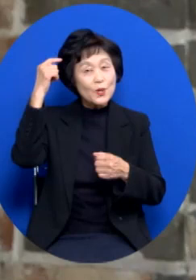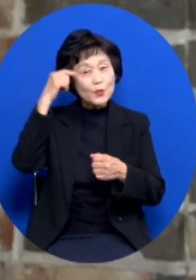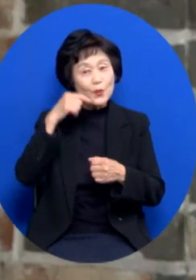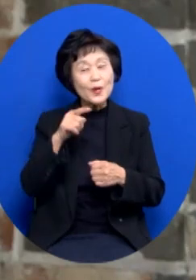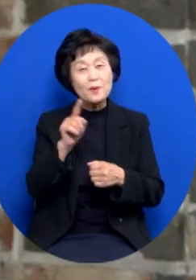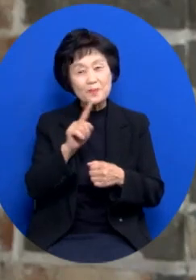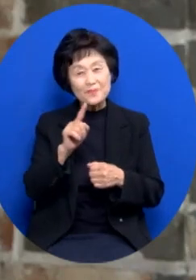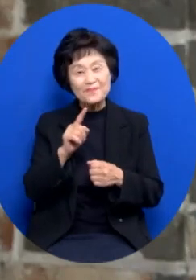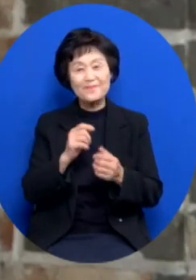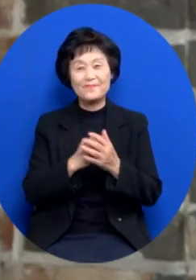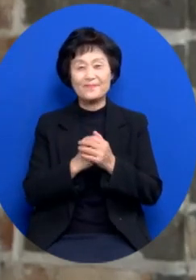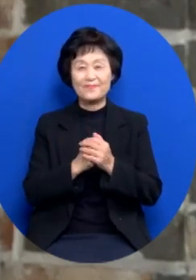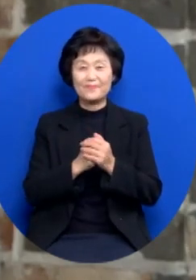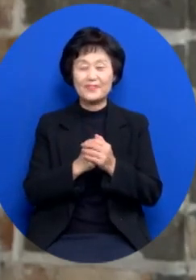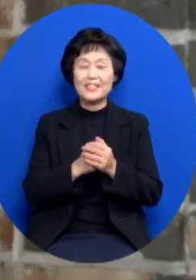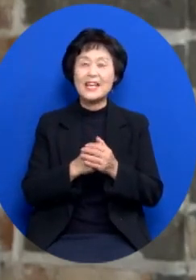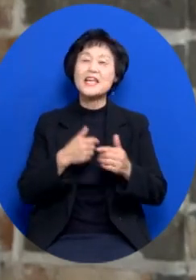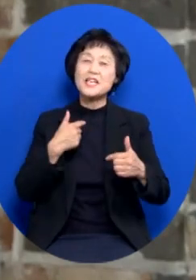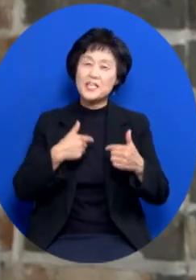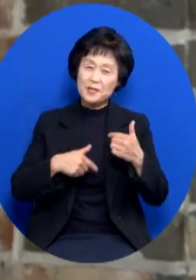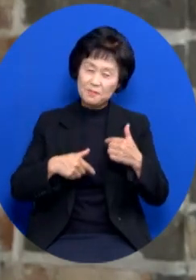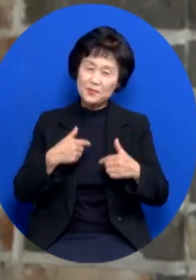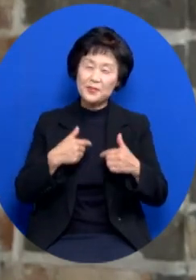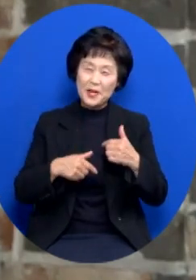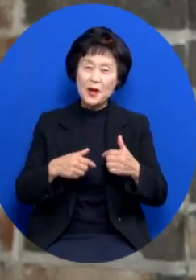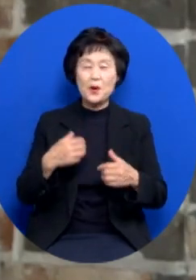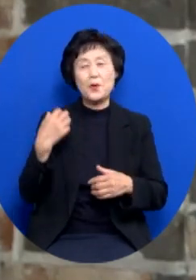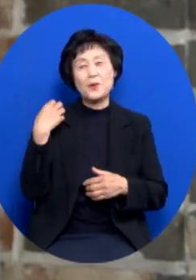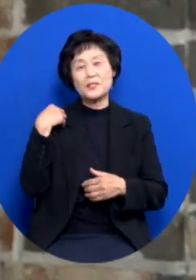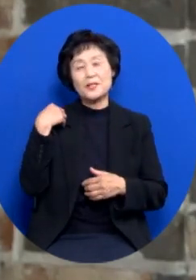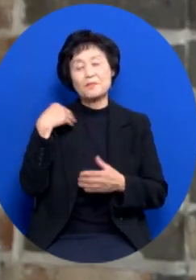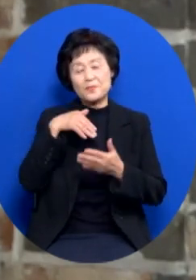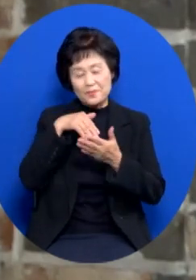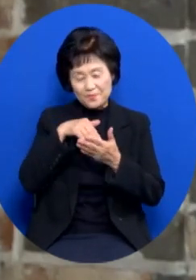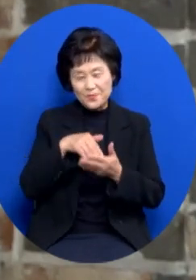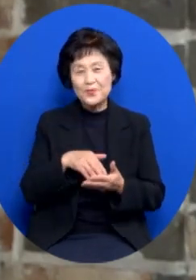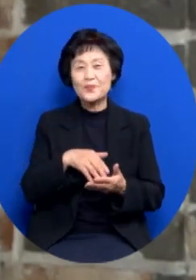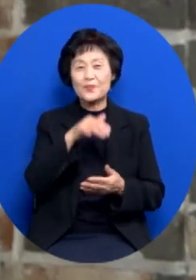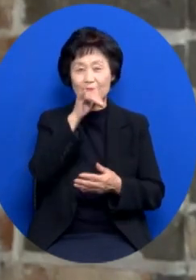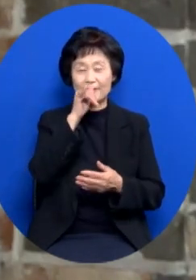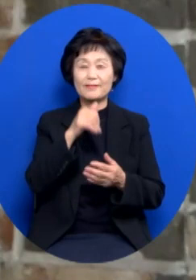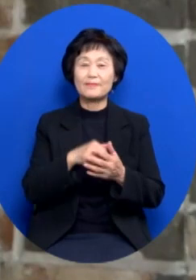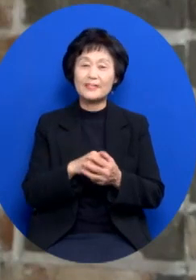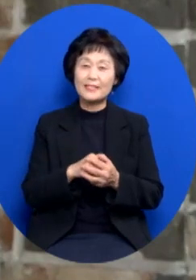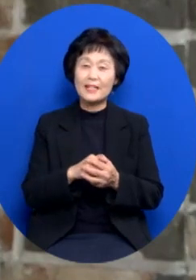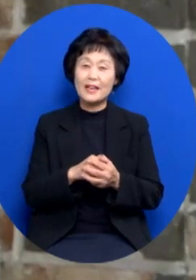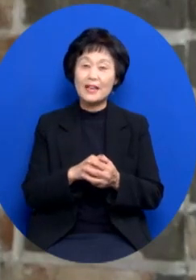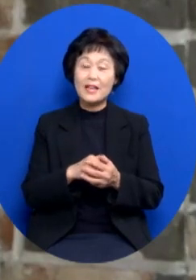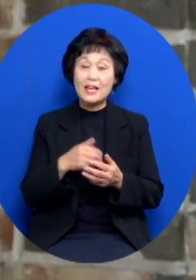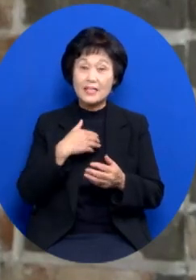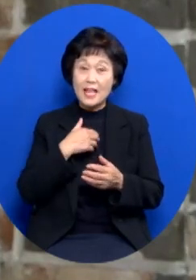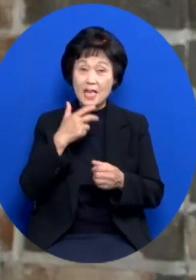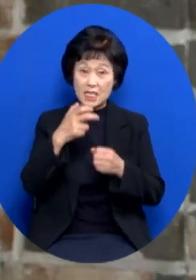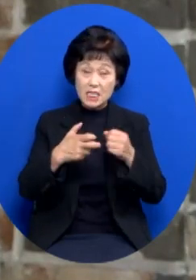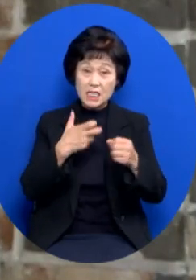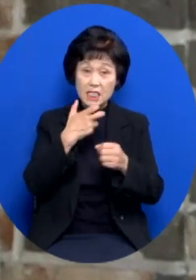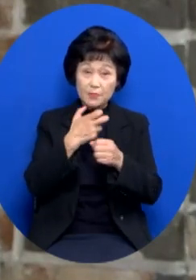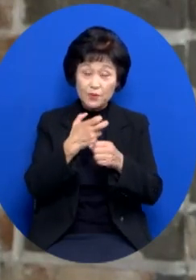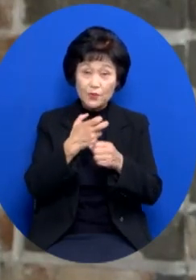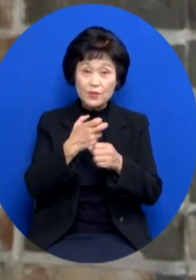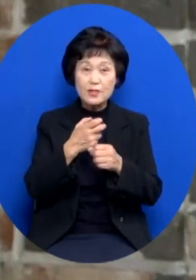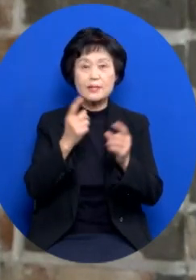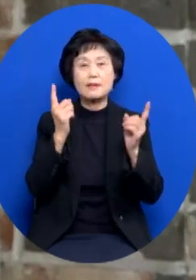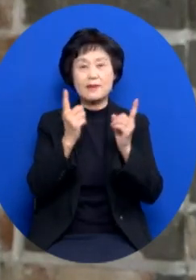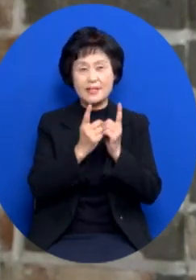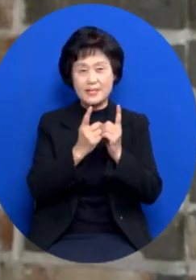예, 기쁘기도 하고 책임감이 무겁고 그렇습니다. 저 교단에 이제 제가 70주년을 맞이하는 총회장이긴